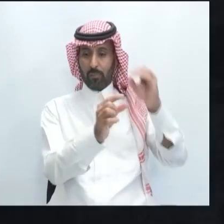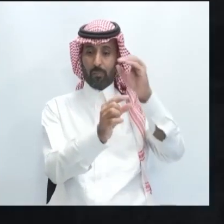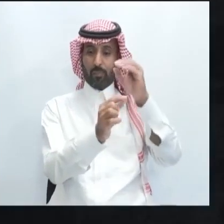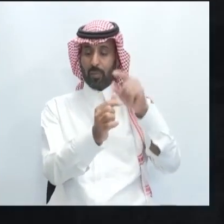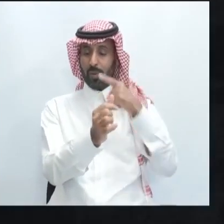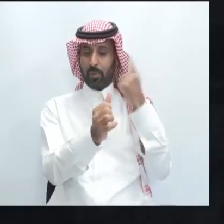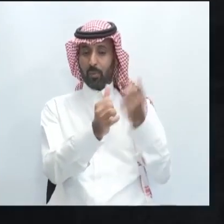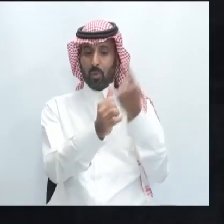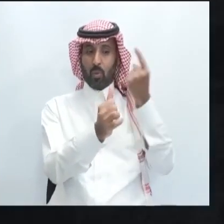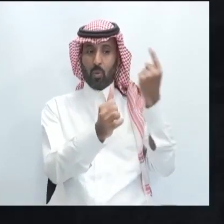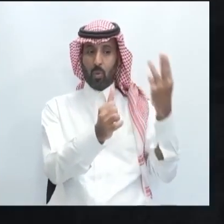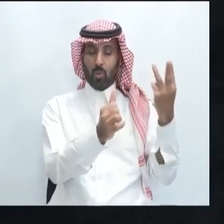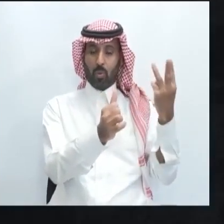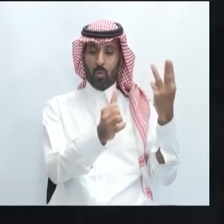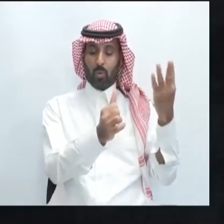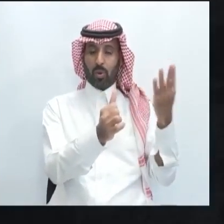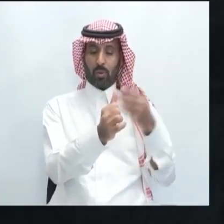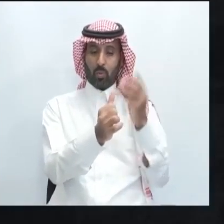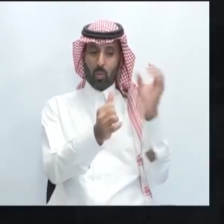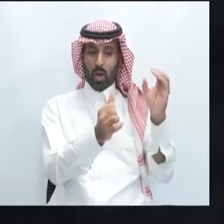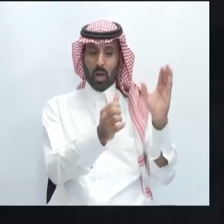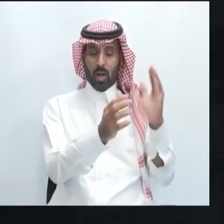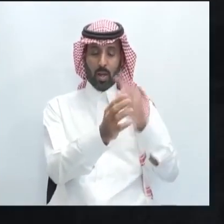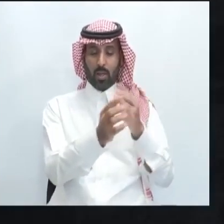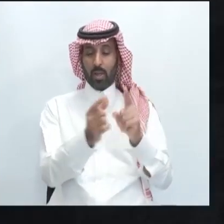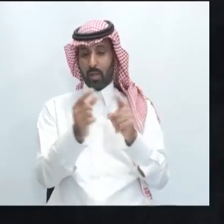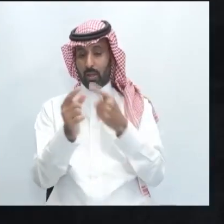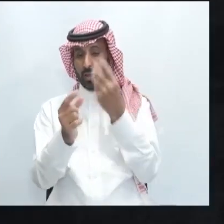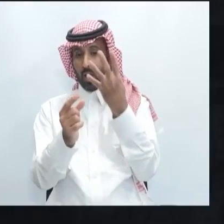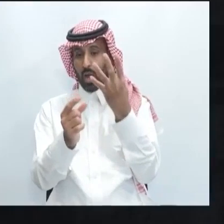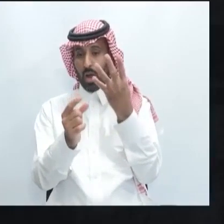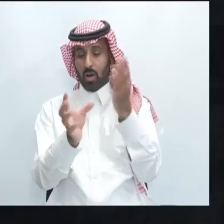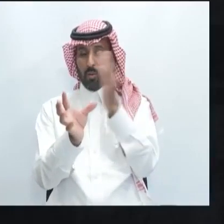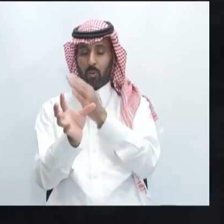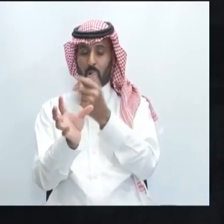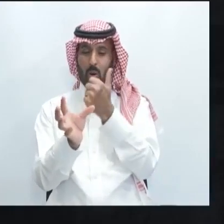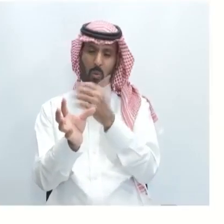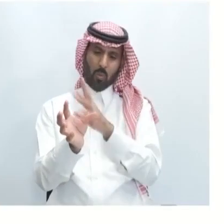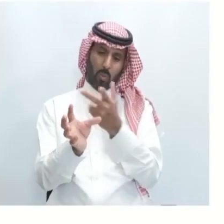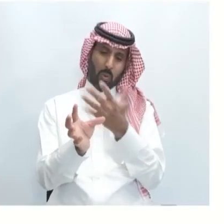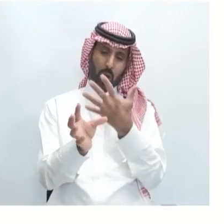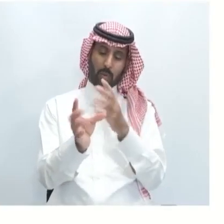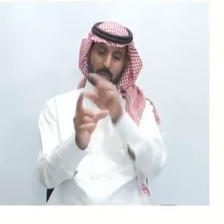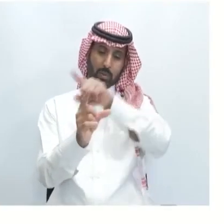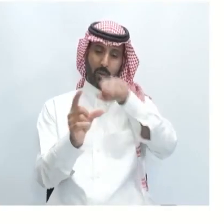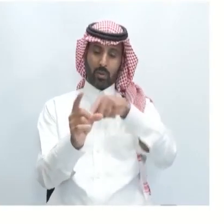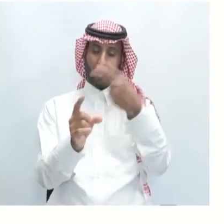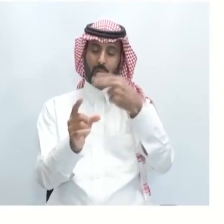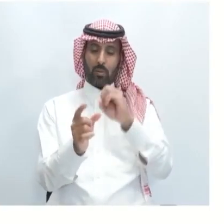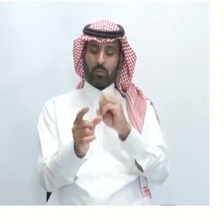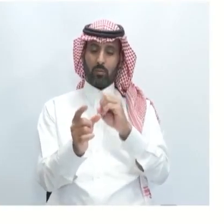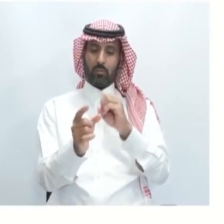اذا مجموعه الكربونيل ستكون على واحده من ذرات الكربون مجموعات الهيدروكسيل ستكون على بقيه ذرات